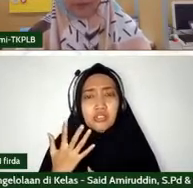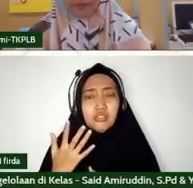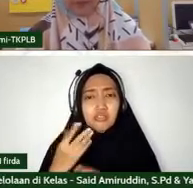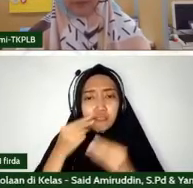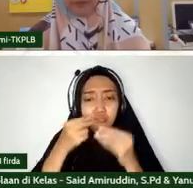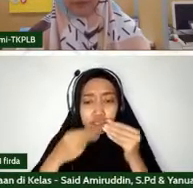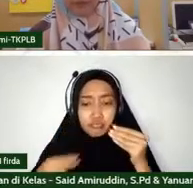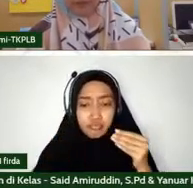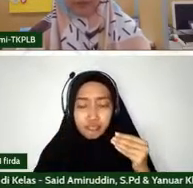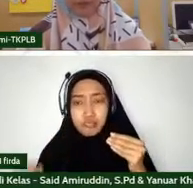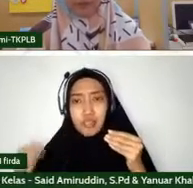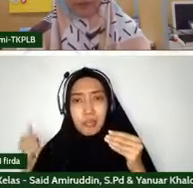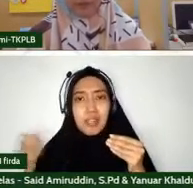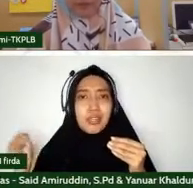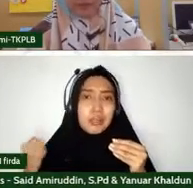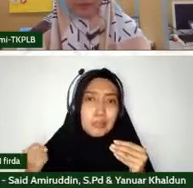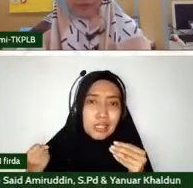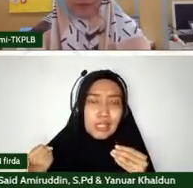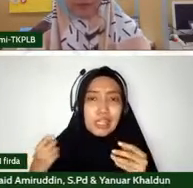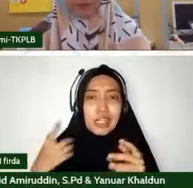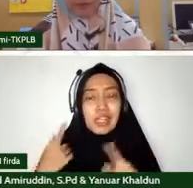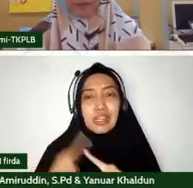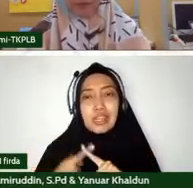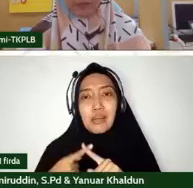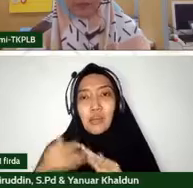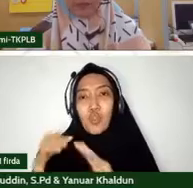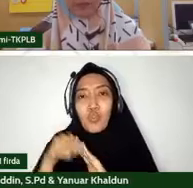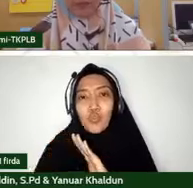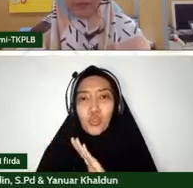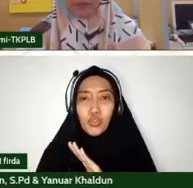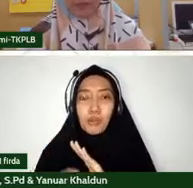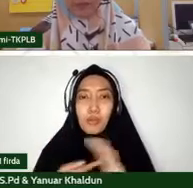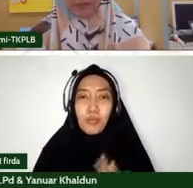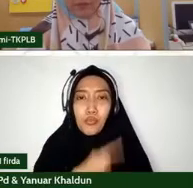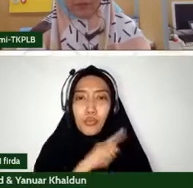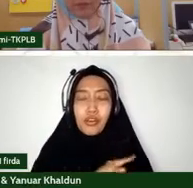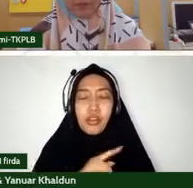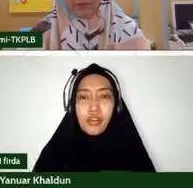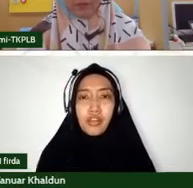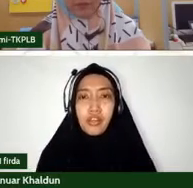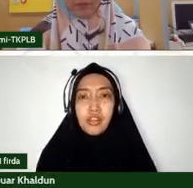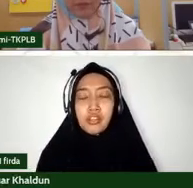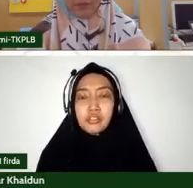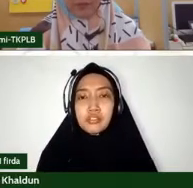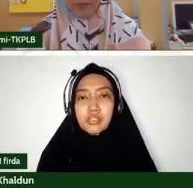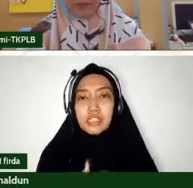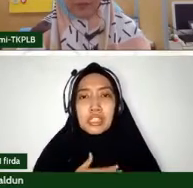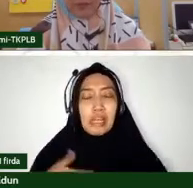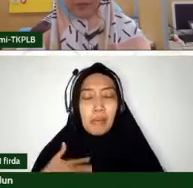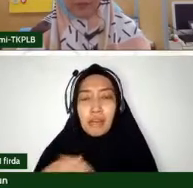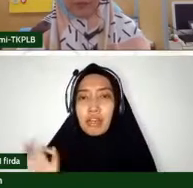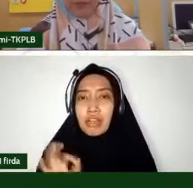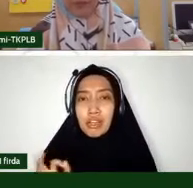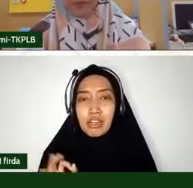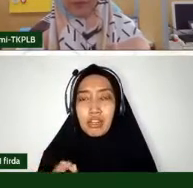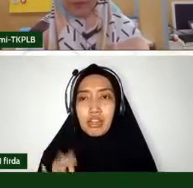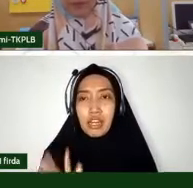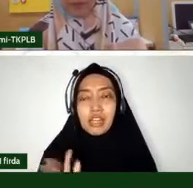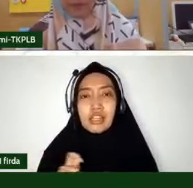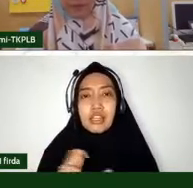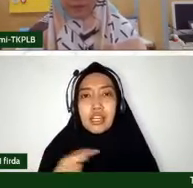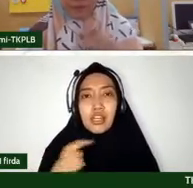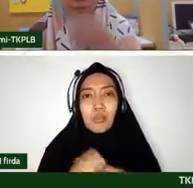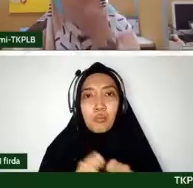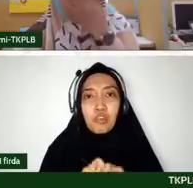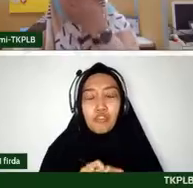baik, jadi dia tambah turun seperti itu. Jadi tidak nyaman seperti itu. Jadi kita buat bagaimana